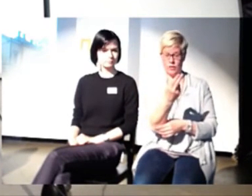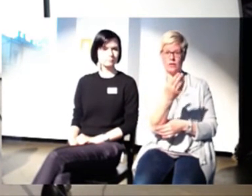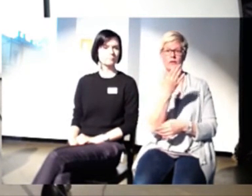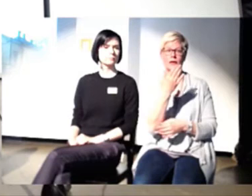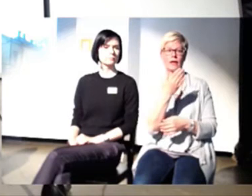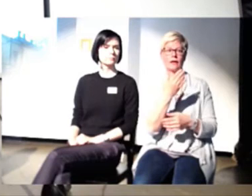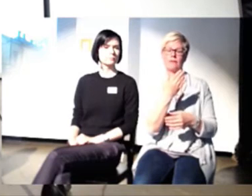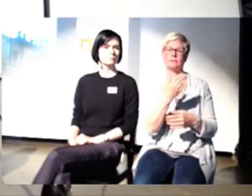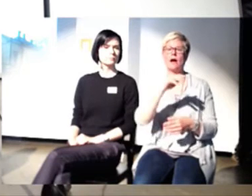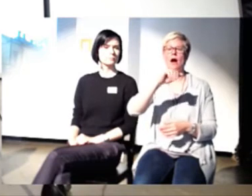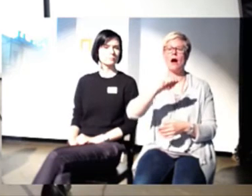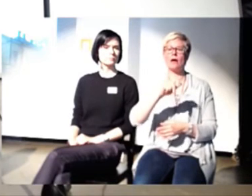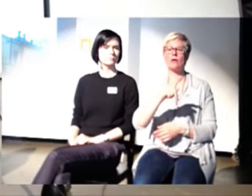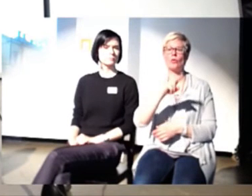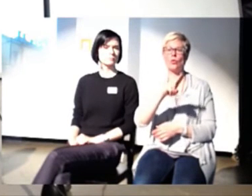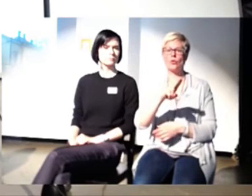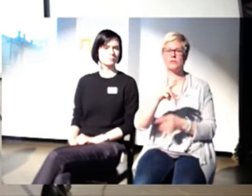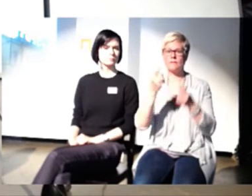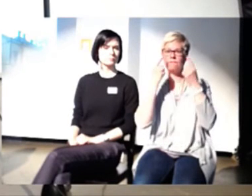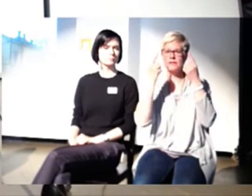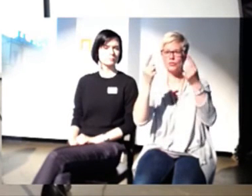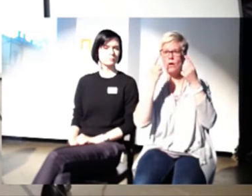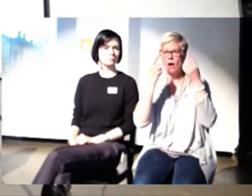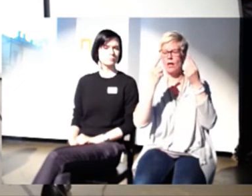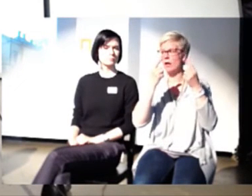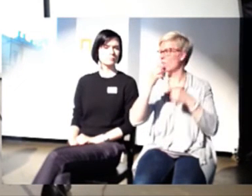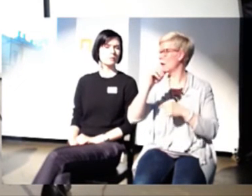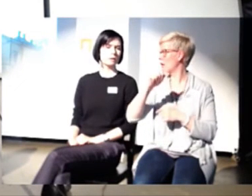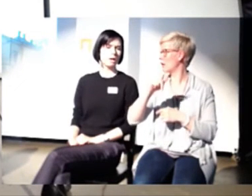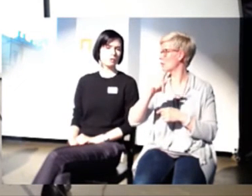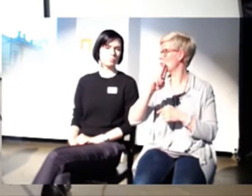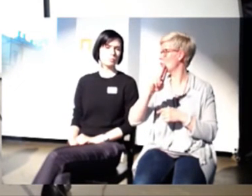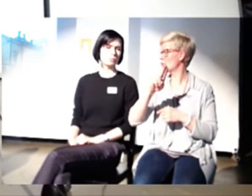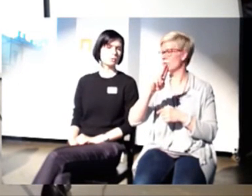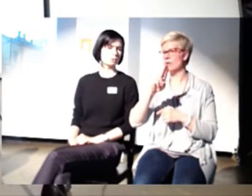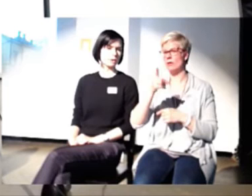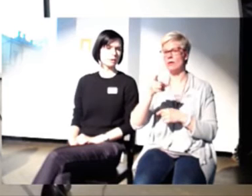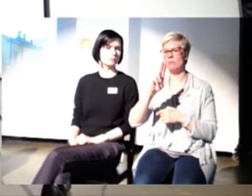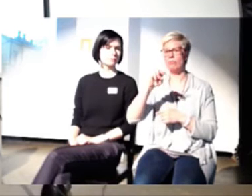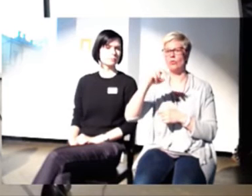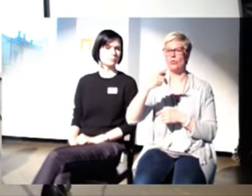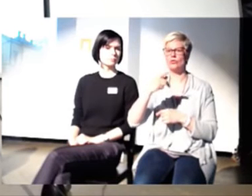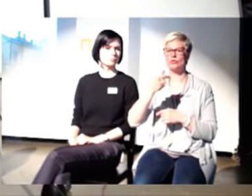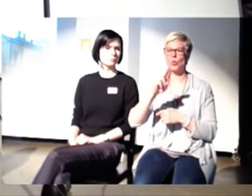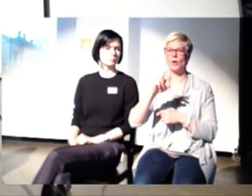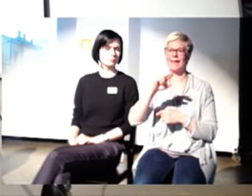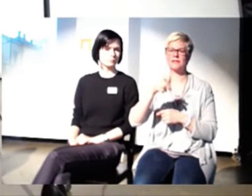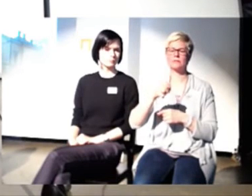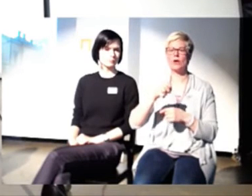akuun nimellä, eli visual acupuncture. He tekevät tämmöisiä niin kuin urbaanin